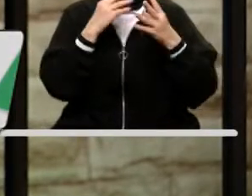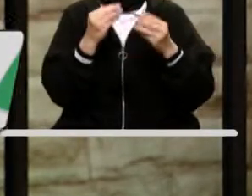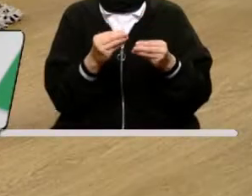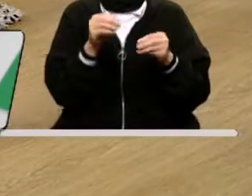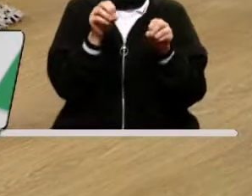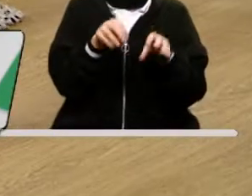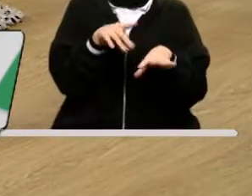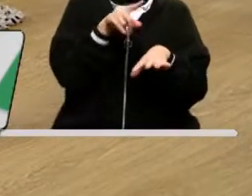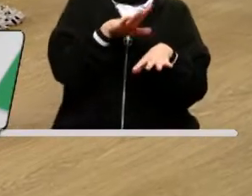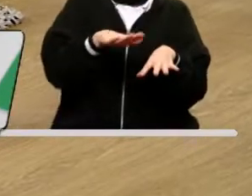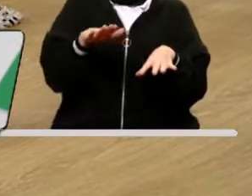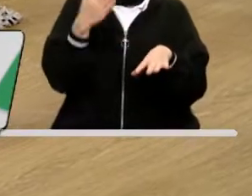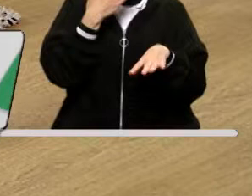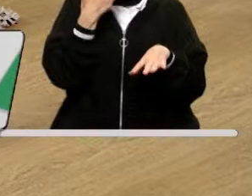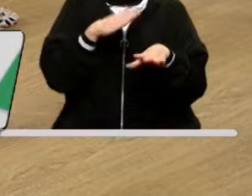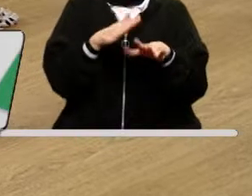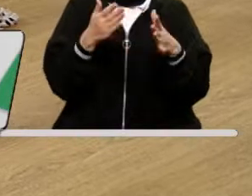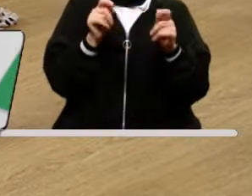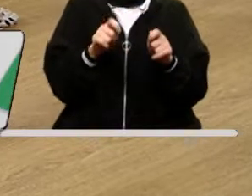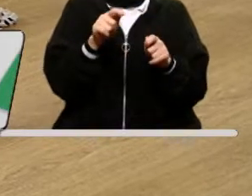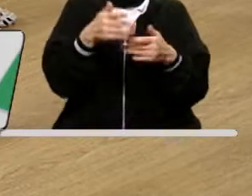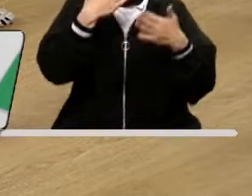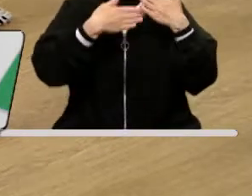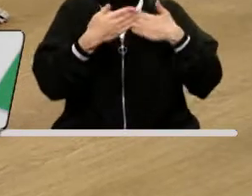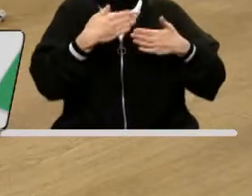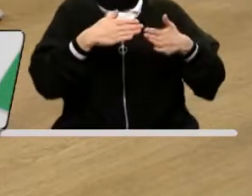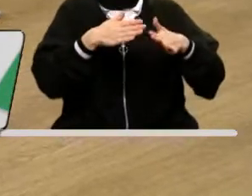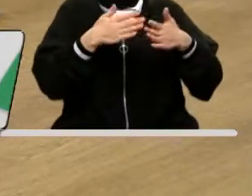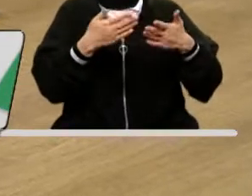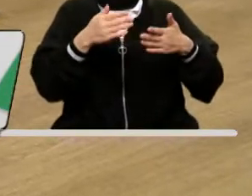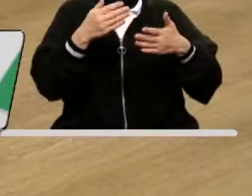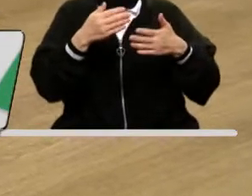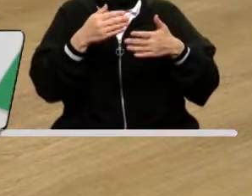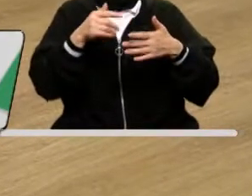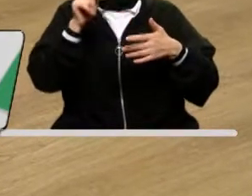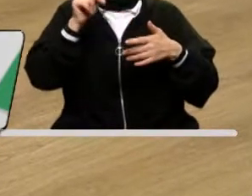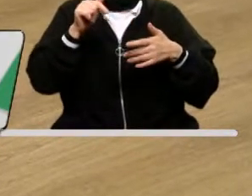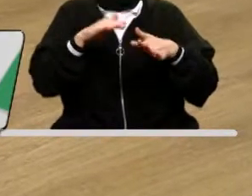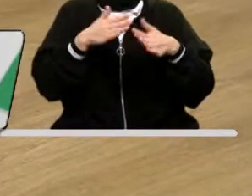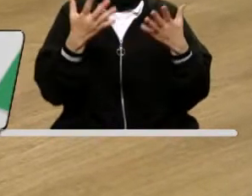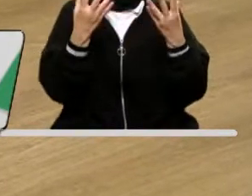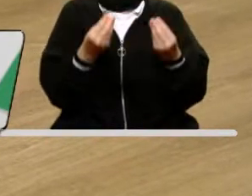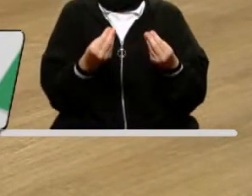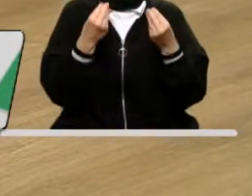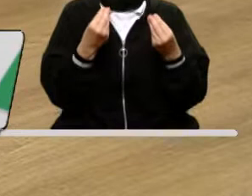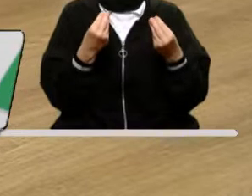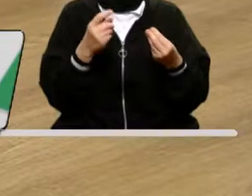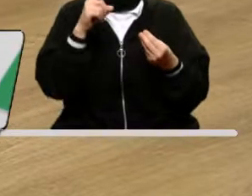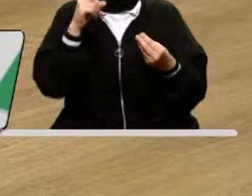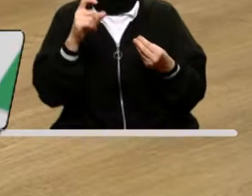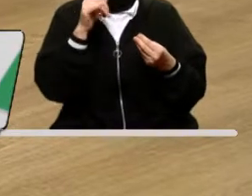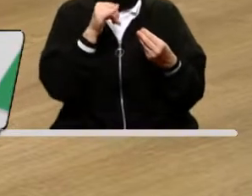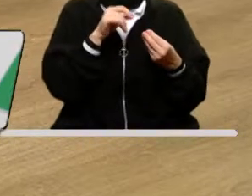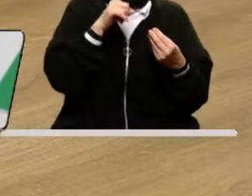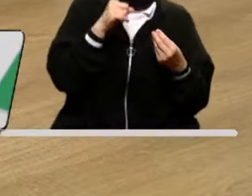gününü. O günün ertesi gün neler yapıyor, hangi ödevleri var, bu ödevleri yerine getirmek için ısrar etmeyin, mahcup olacaksa